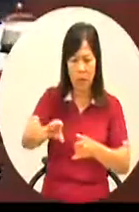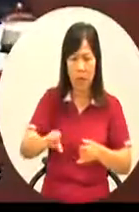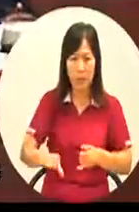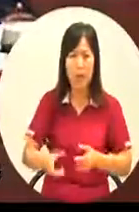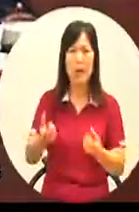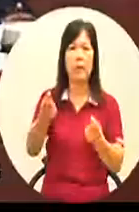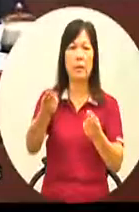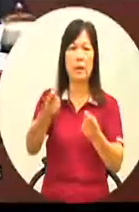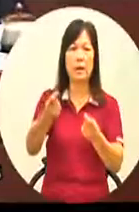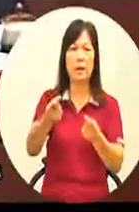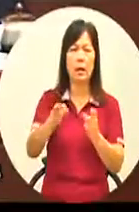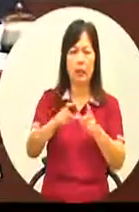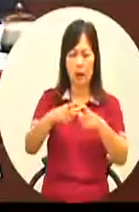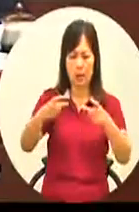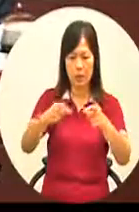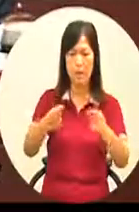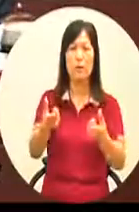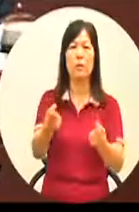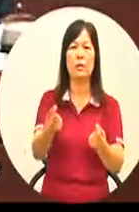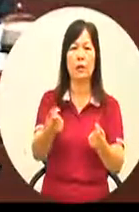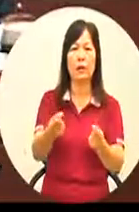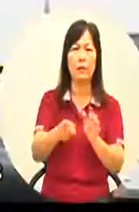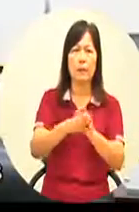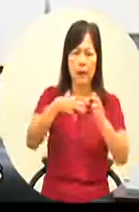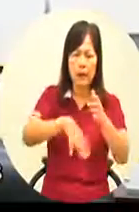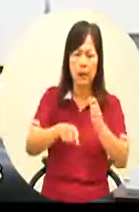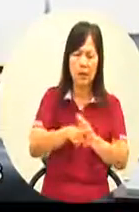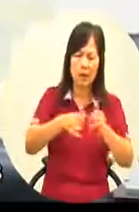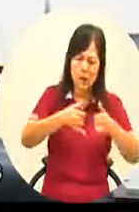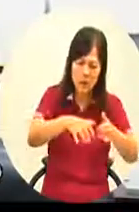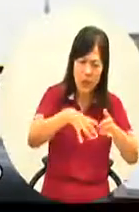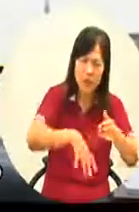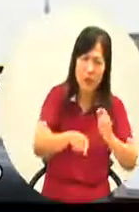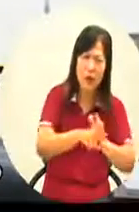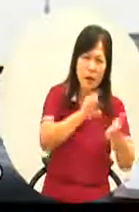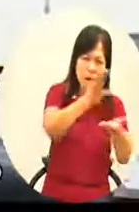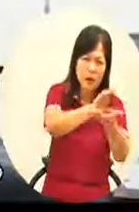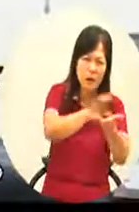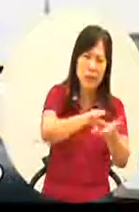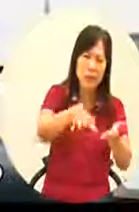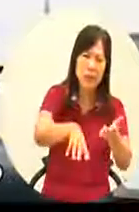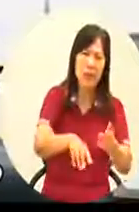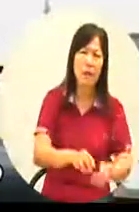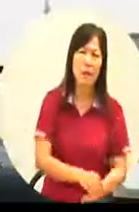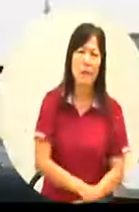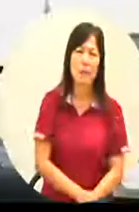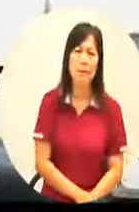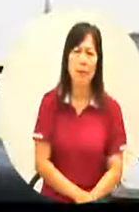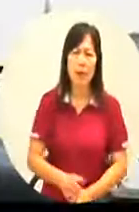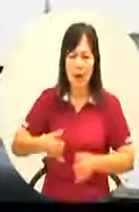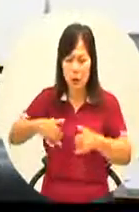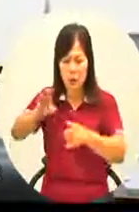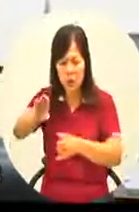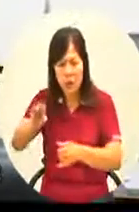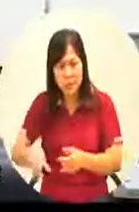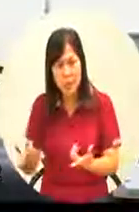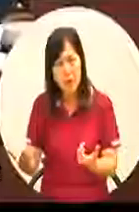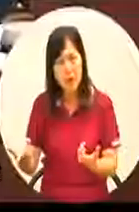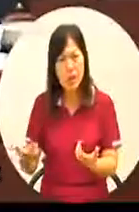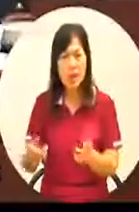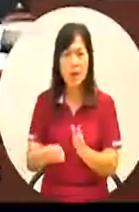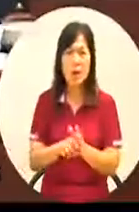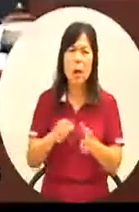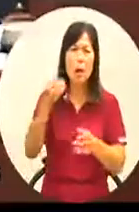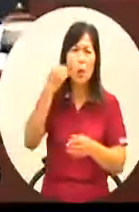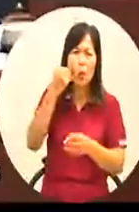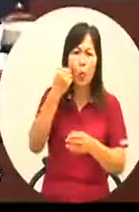诶，迄种。 我再问个局长，你里面不是路边呢？你里面是停车场呢？那、啊、你路边归路边。 跟议员报告哈，咱那是